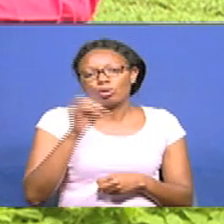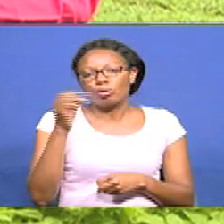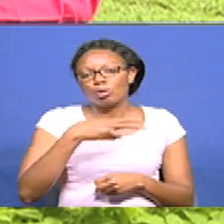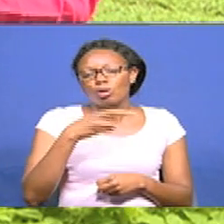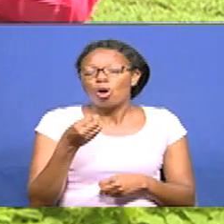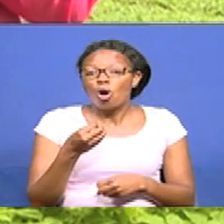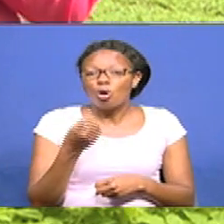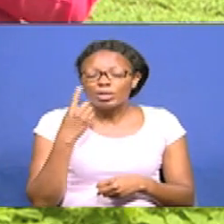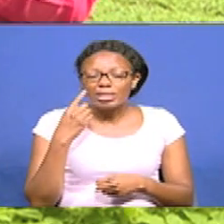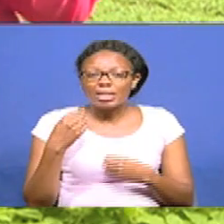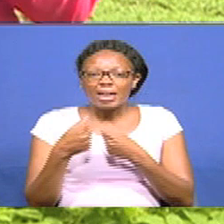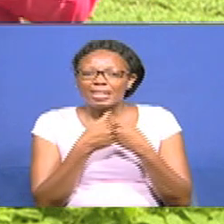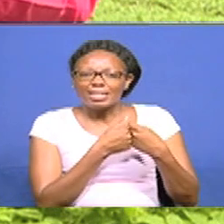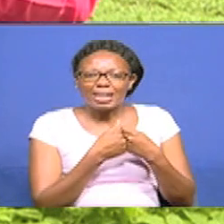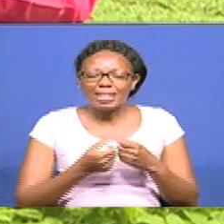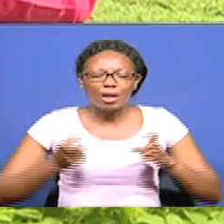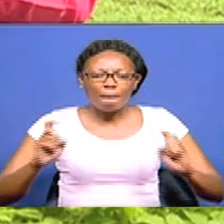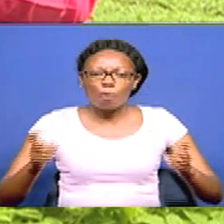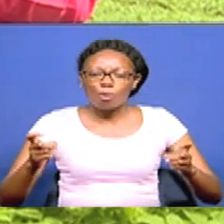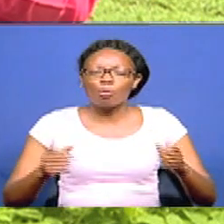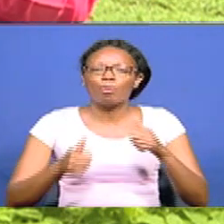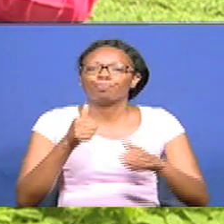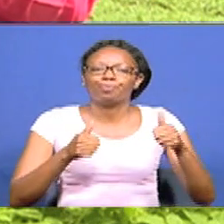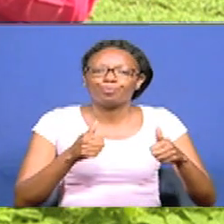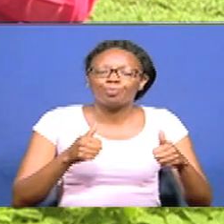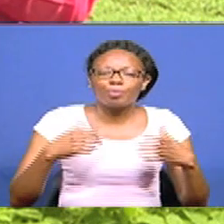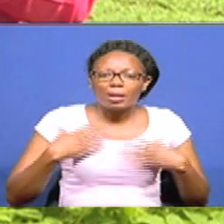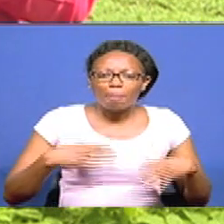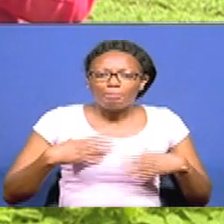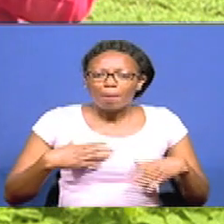sana ni watu hawajui